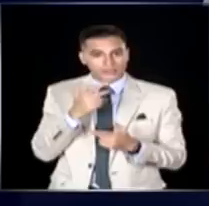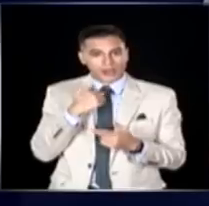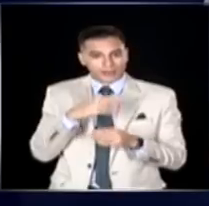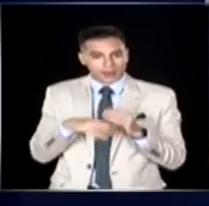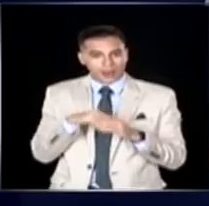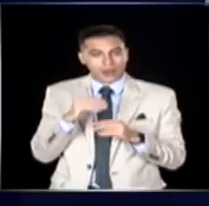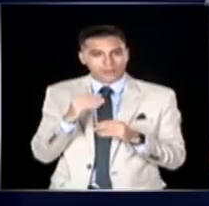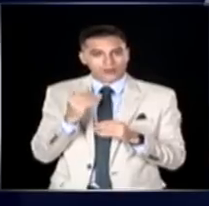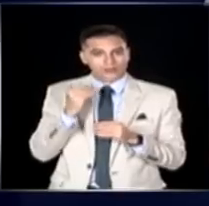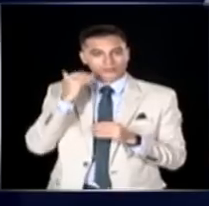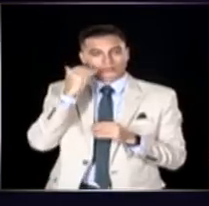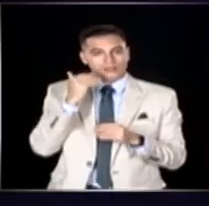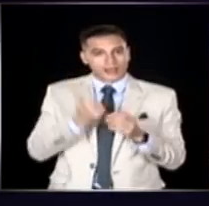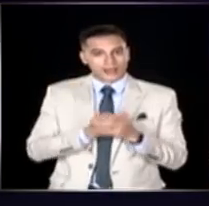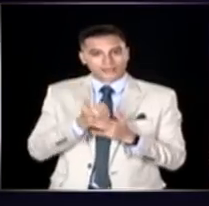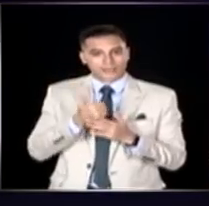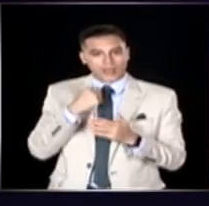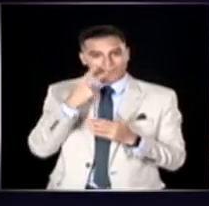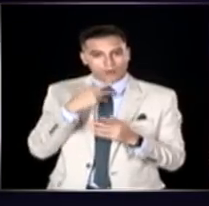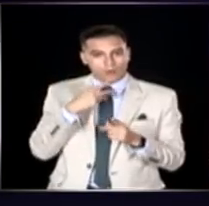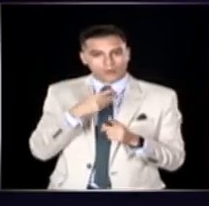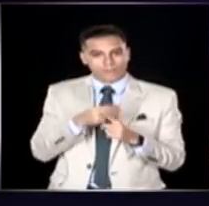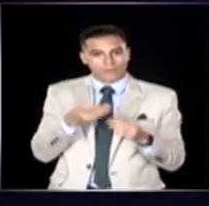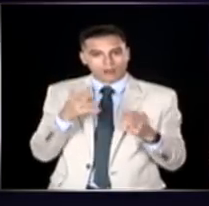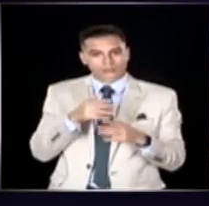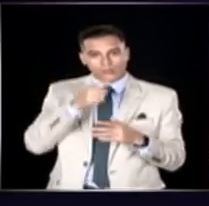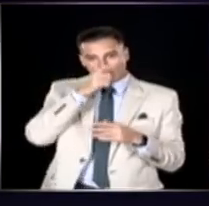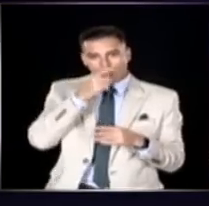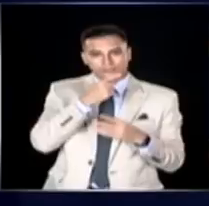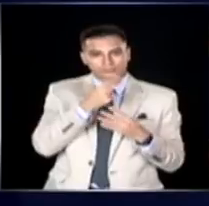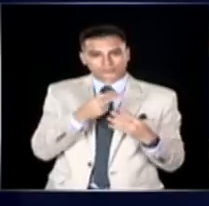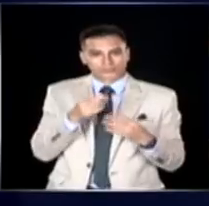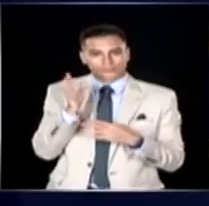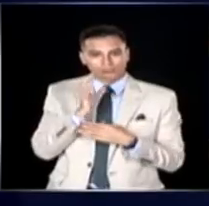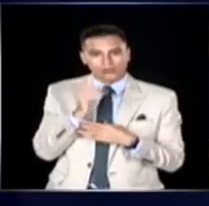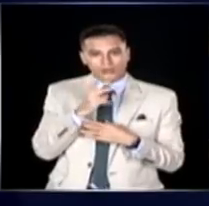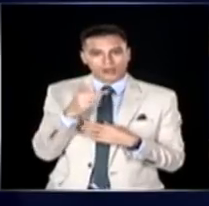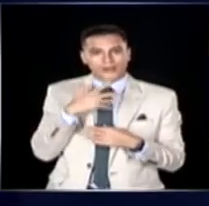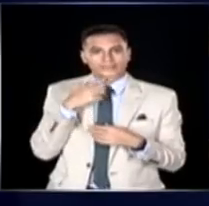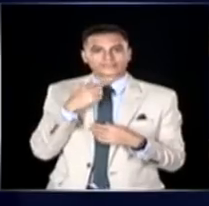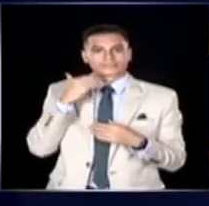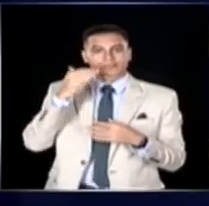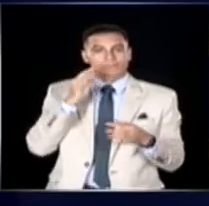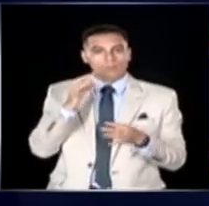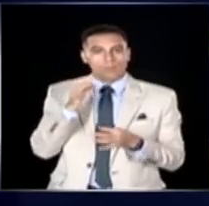لله. بتحبي تصوري ايه؟ مناظر طبيعية اكتر بكتير قوي بصراحة. عايز تطلع مهندسة ديكور.